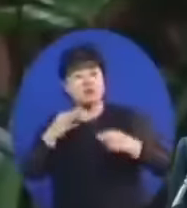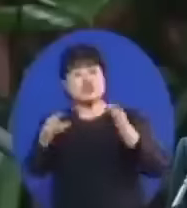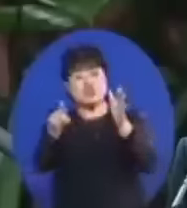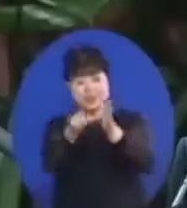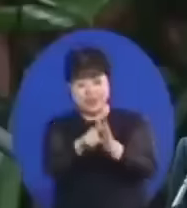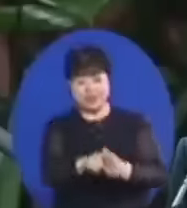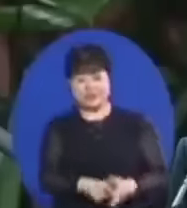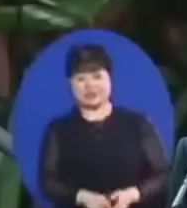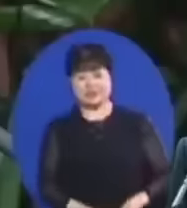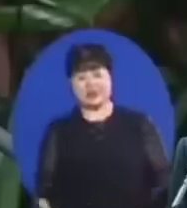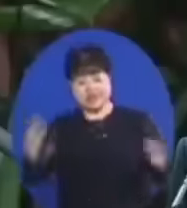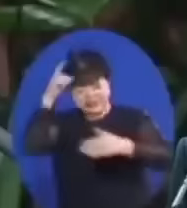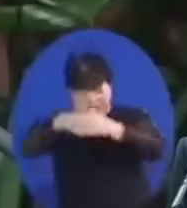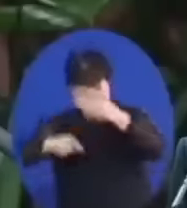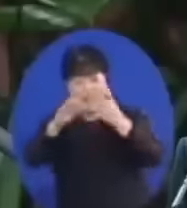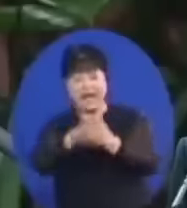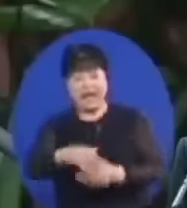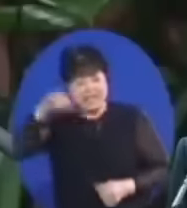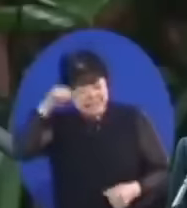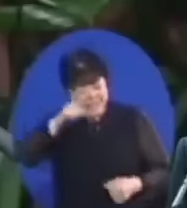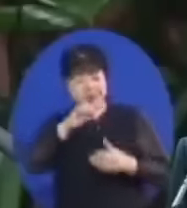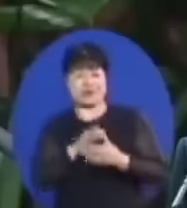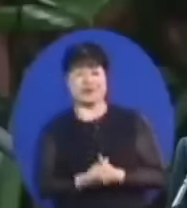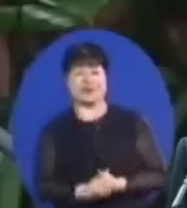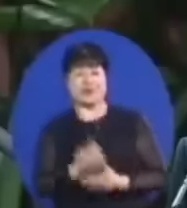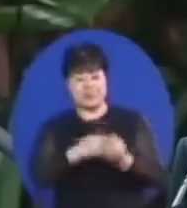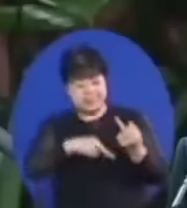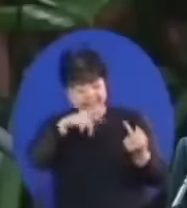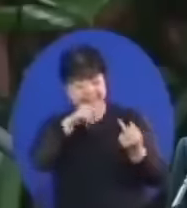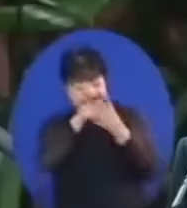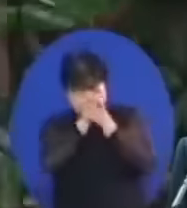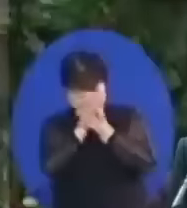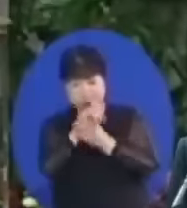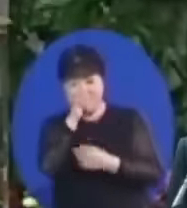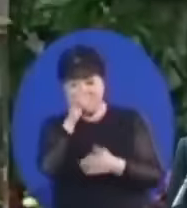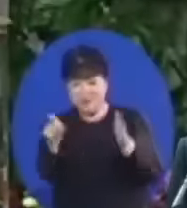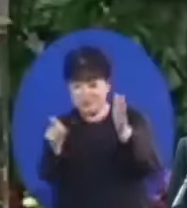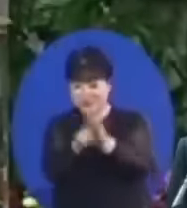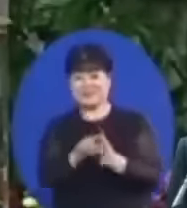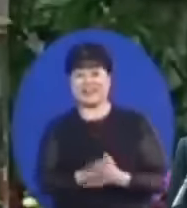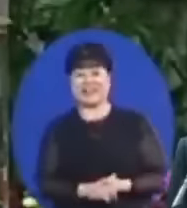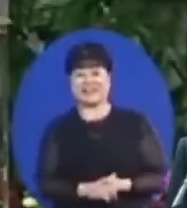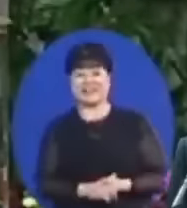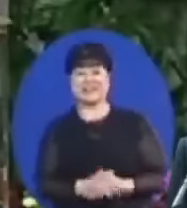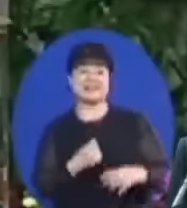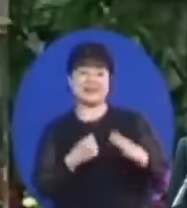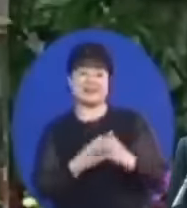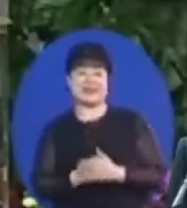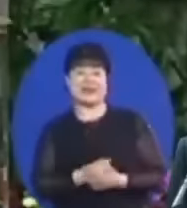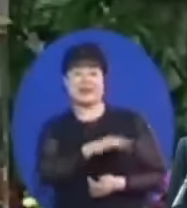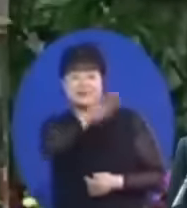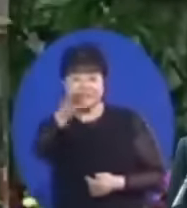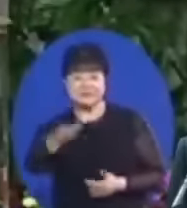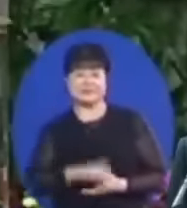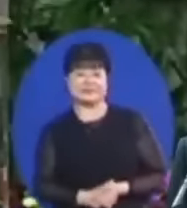위해서 철야기도가 있고 새벽기도가 있고 산에 가서 기도하게 되는 것입니다. 이러므로